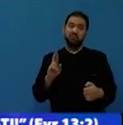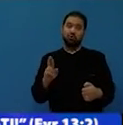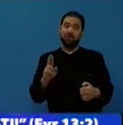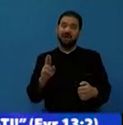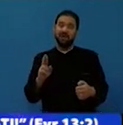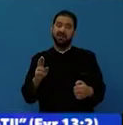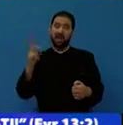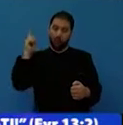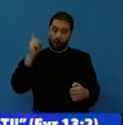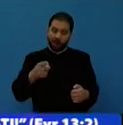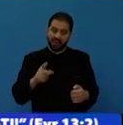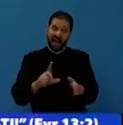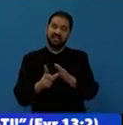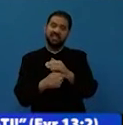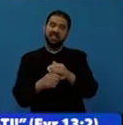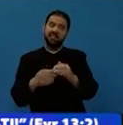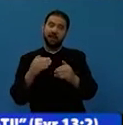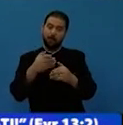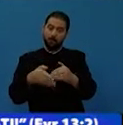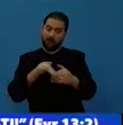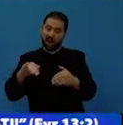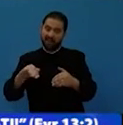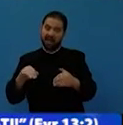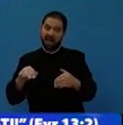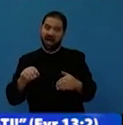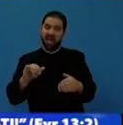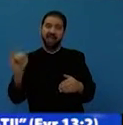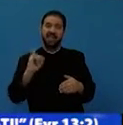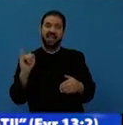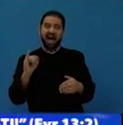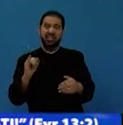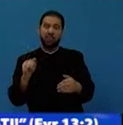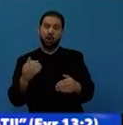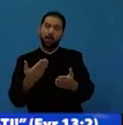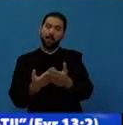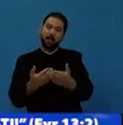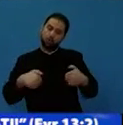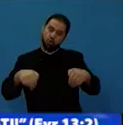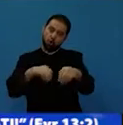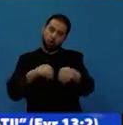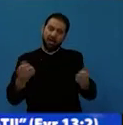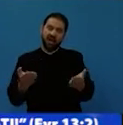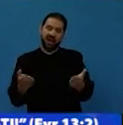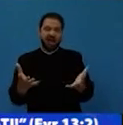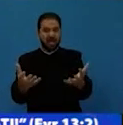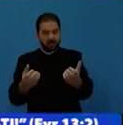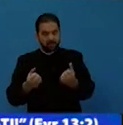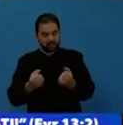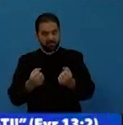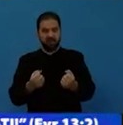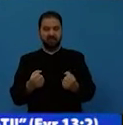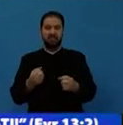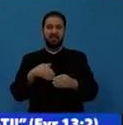responsabilitate și obligații din partea străinilor față de gazde, adică față de cei